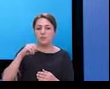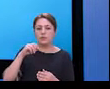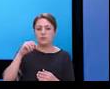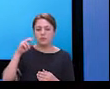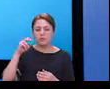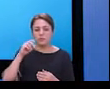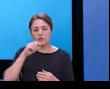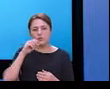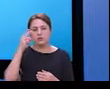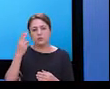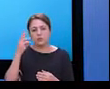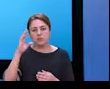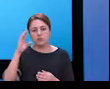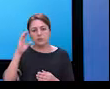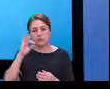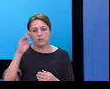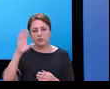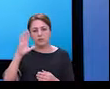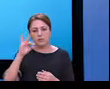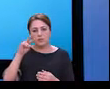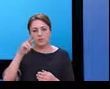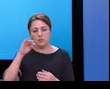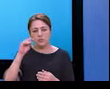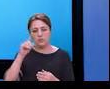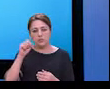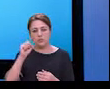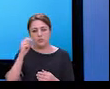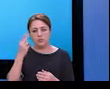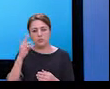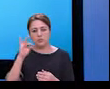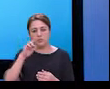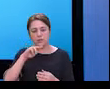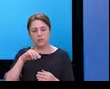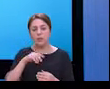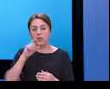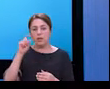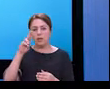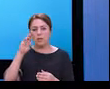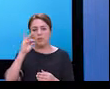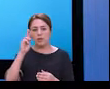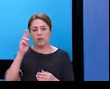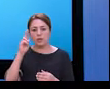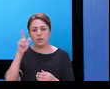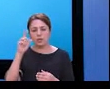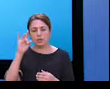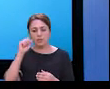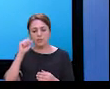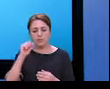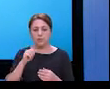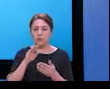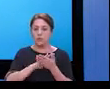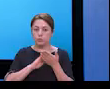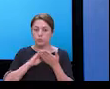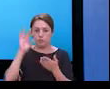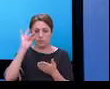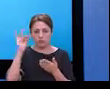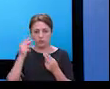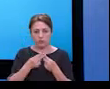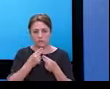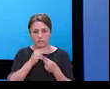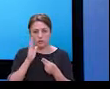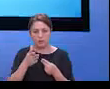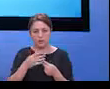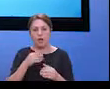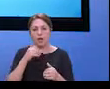qanday ma'nolarni anglatar ekan? Epigrafika, demak, yozuvlar tarixini o'rganar ekan, bu yerda har